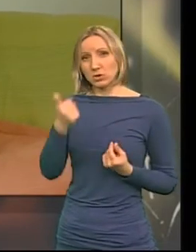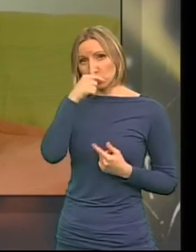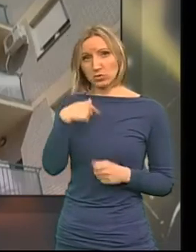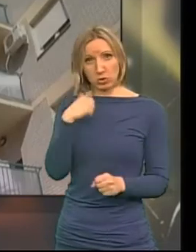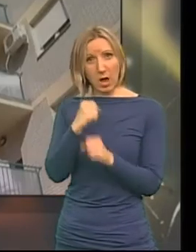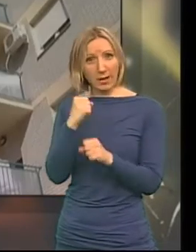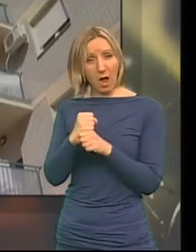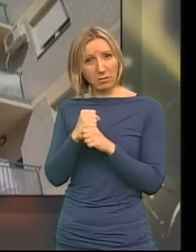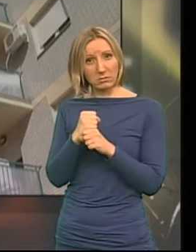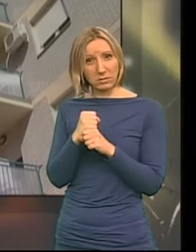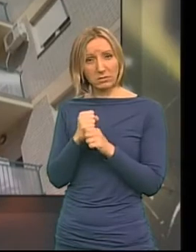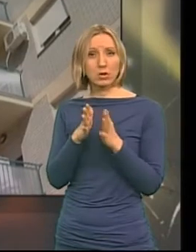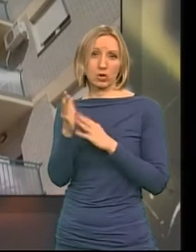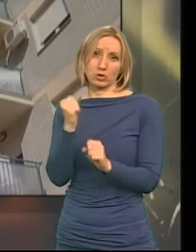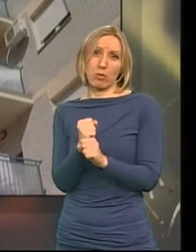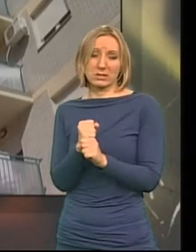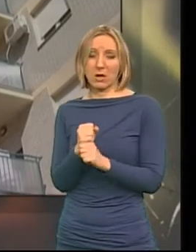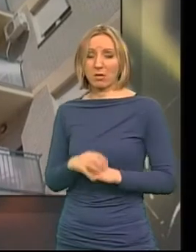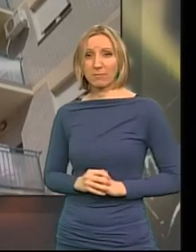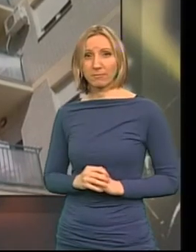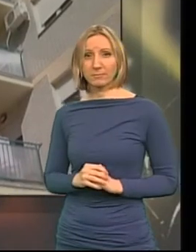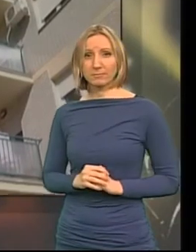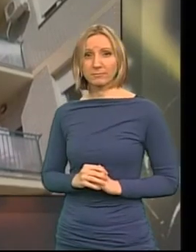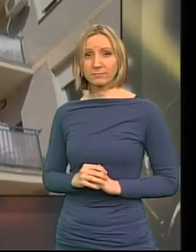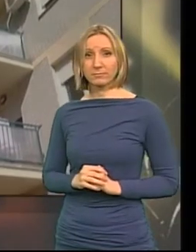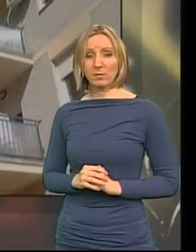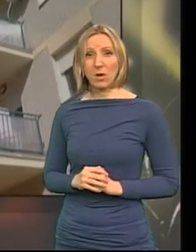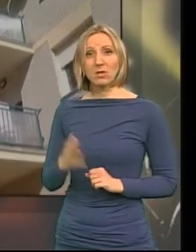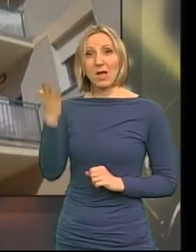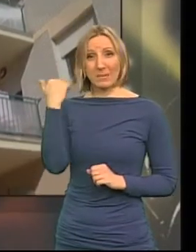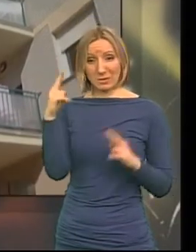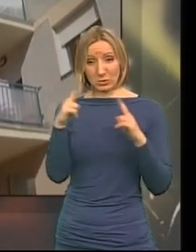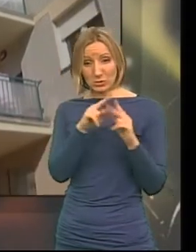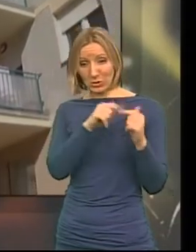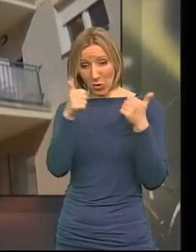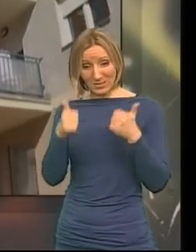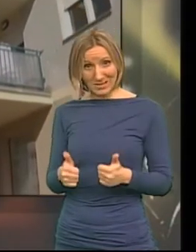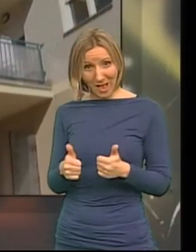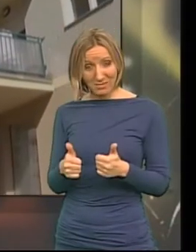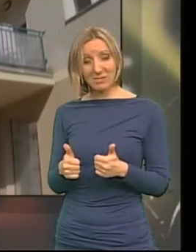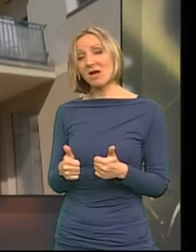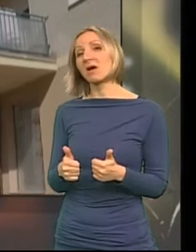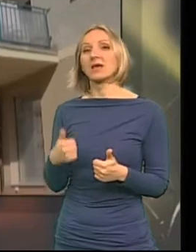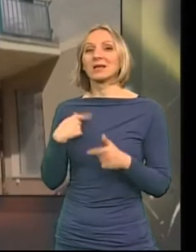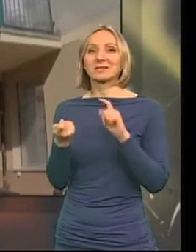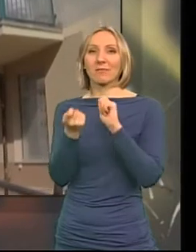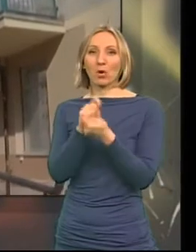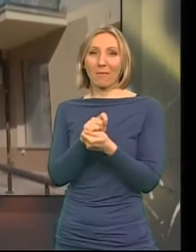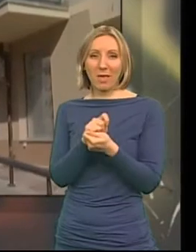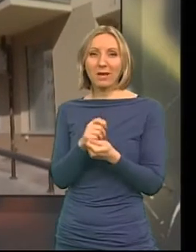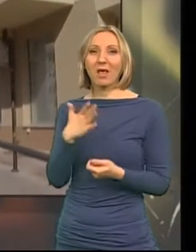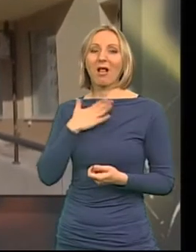se ja baviti kroz posao. Ja sam, znači, od našeg prethodnog susreta do danas promenila